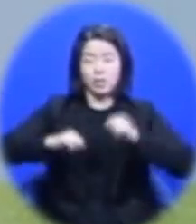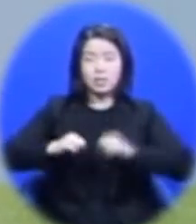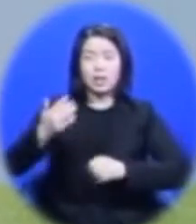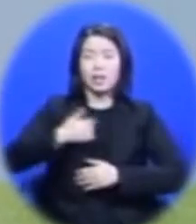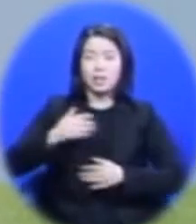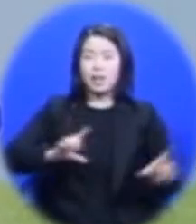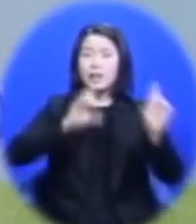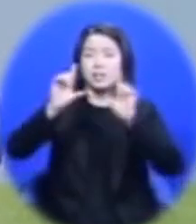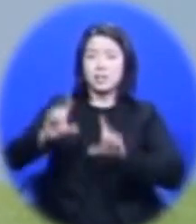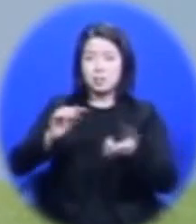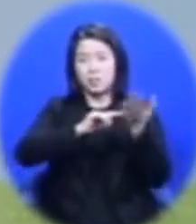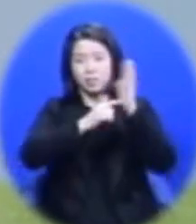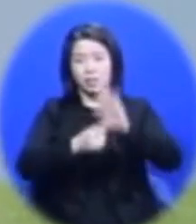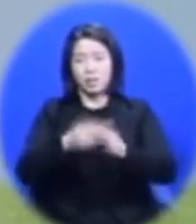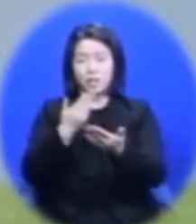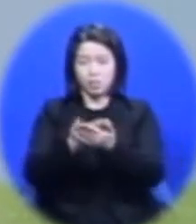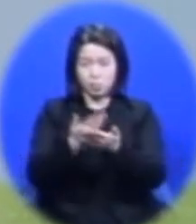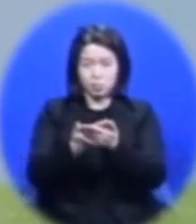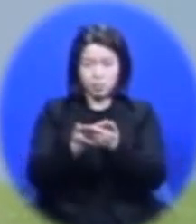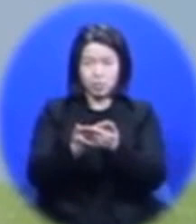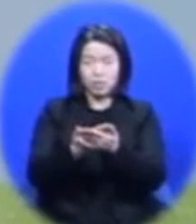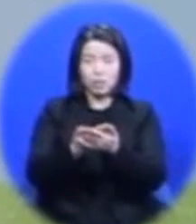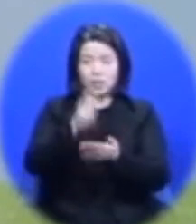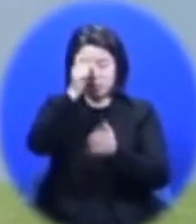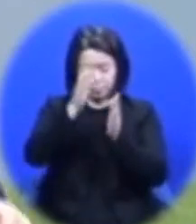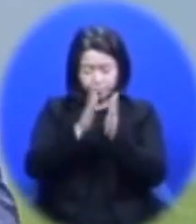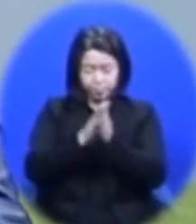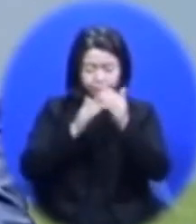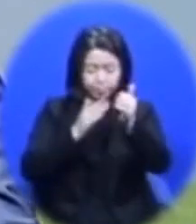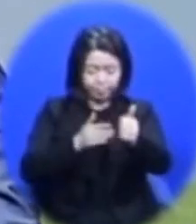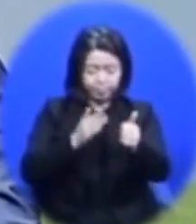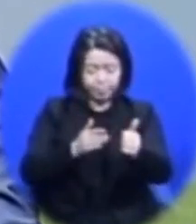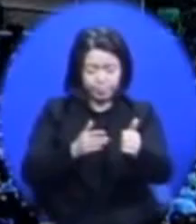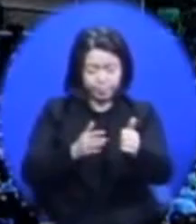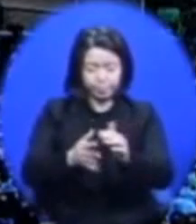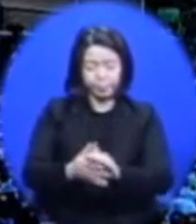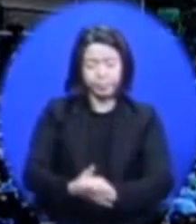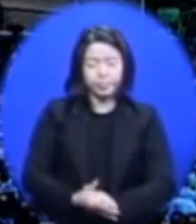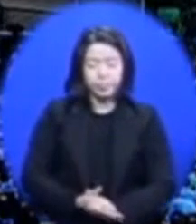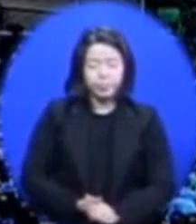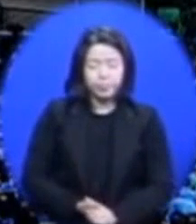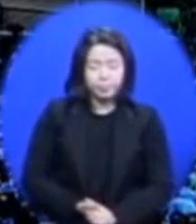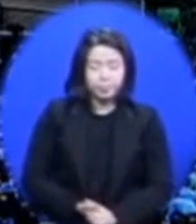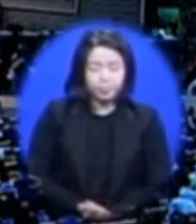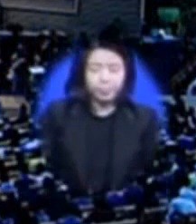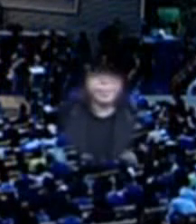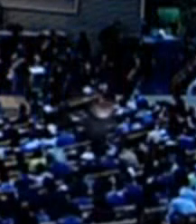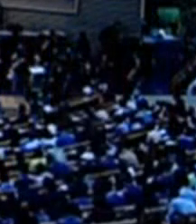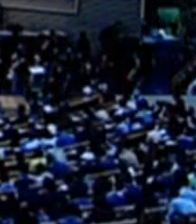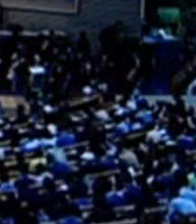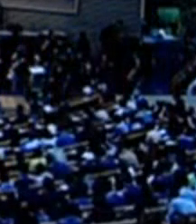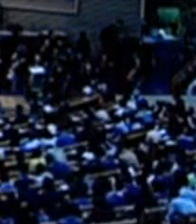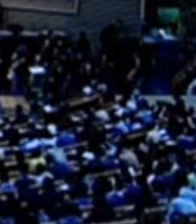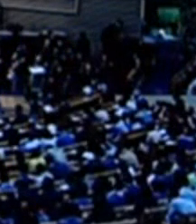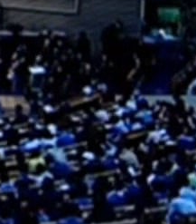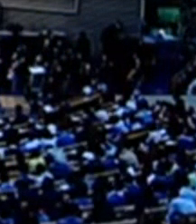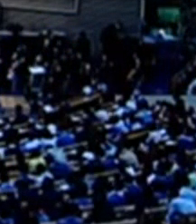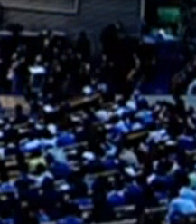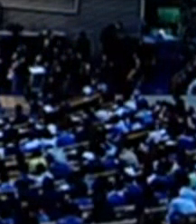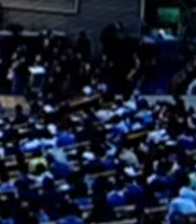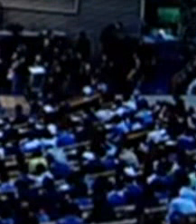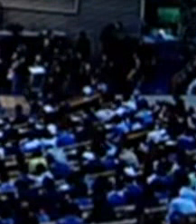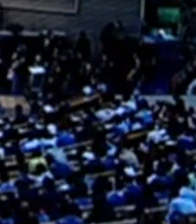나의 삶에 드러나게 해주옵소서. 기도하겠습니다. 은혜와 사랑이 충만하신 아버지 하나님, 놀라우신 하나님의